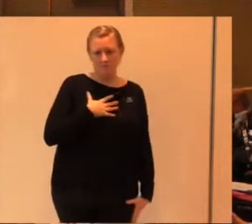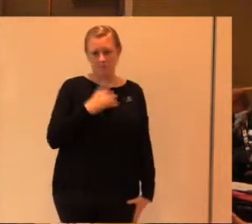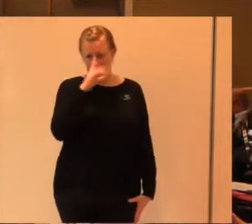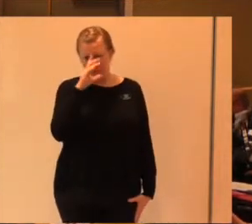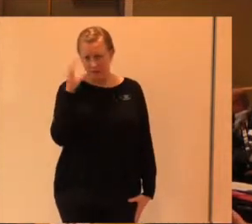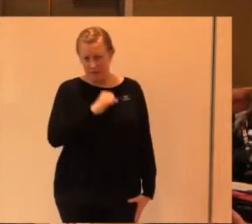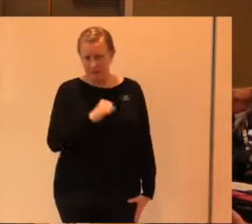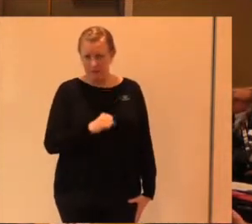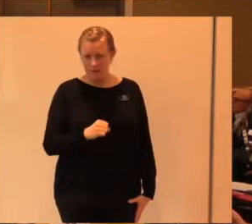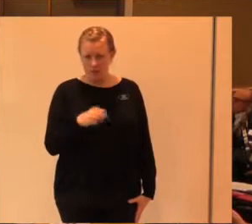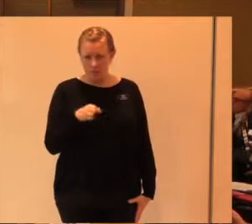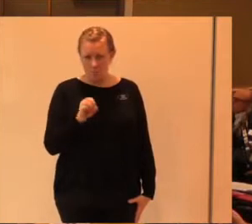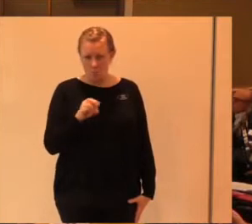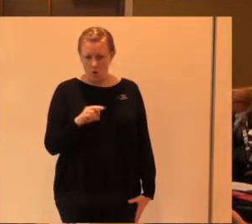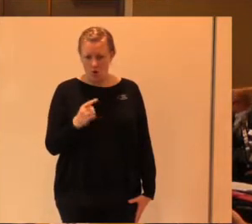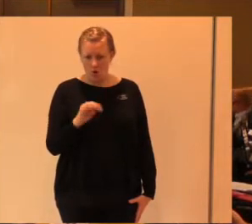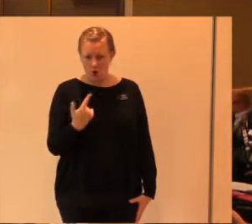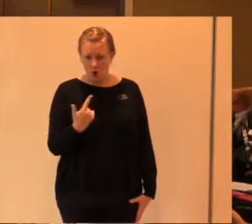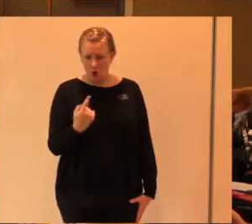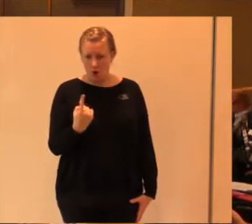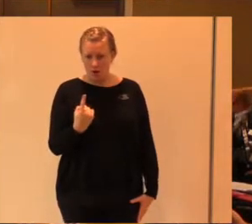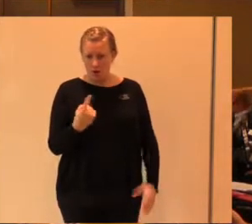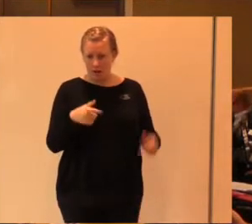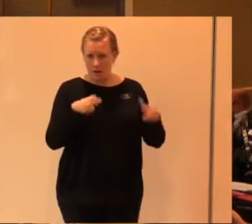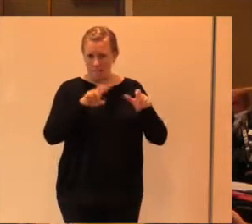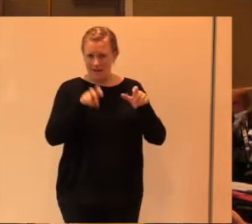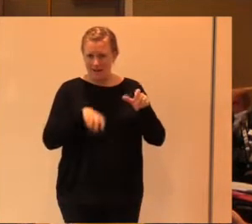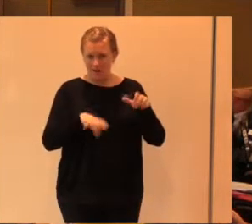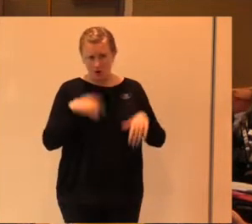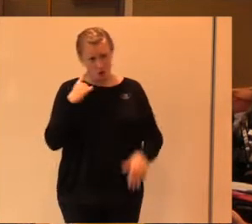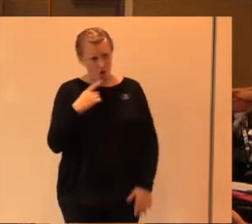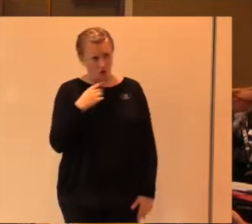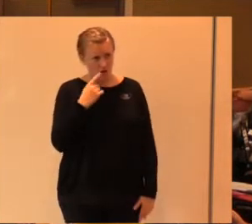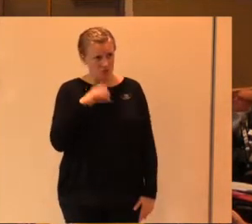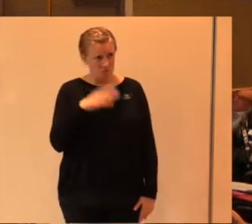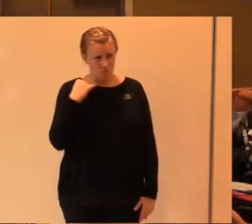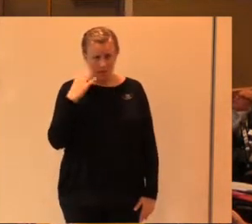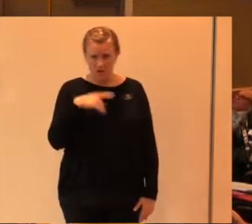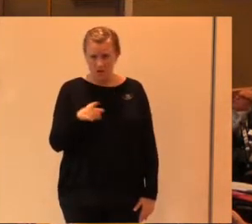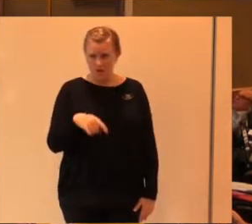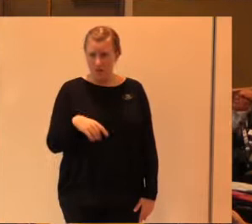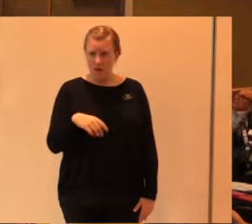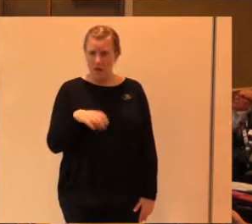intressant. Portalparagraf har ni hört talas om. Vad är en portalparagraf?